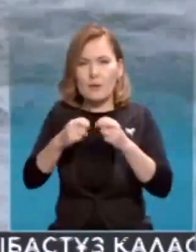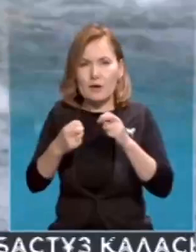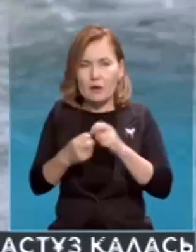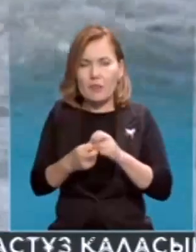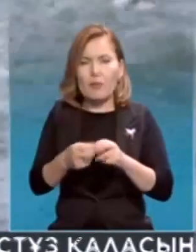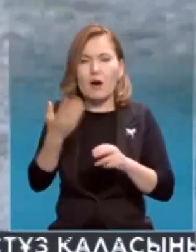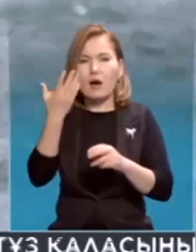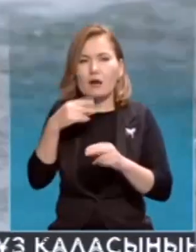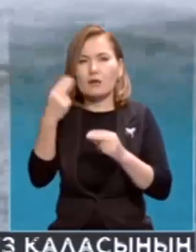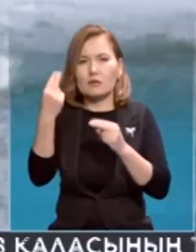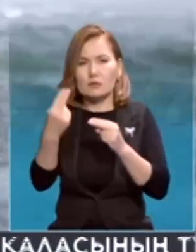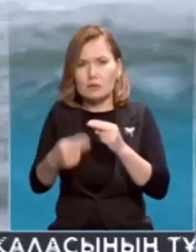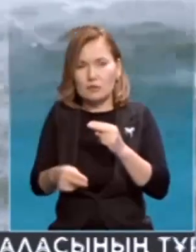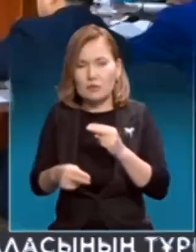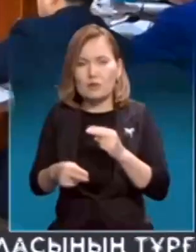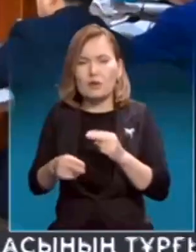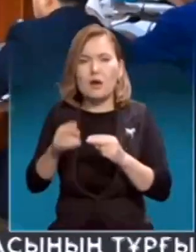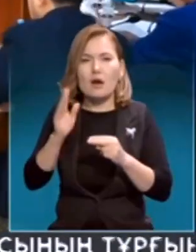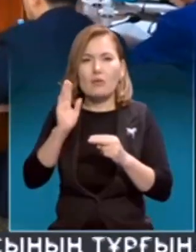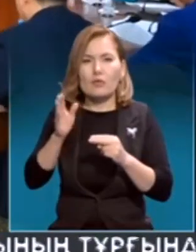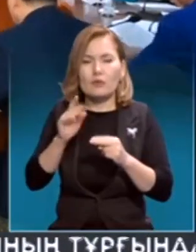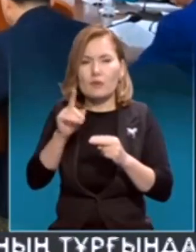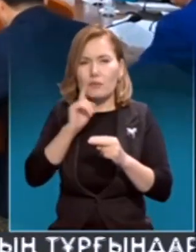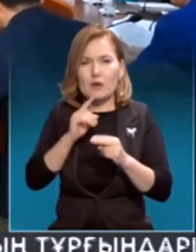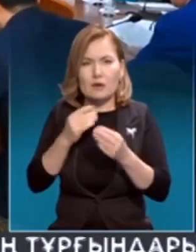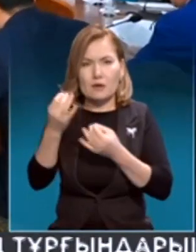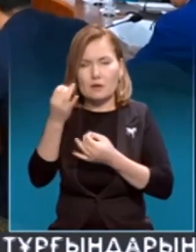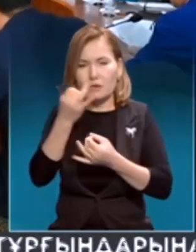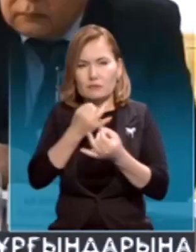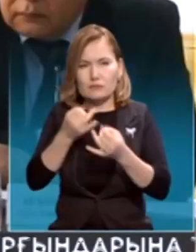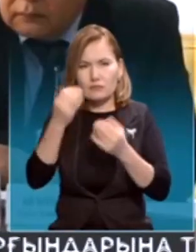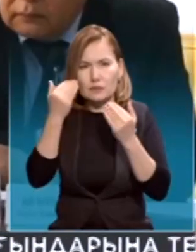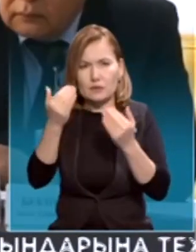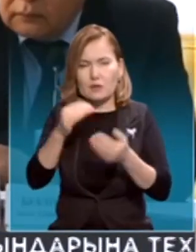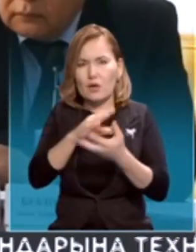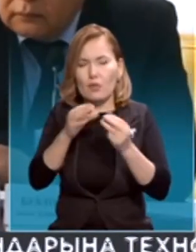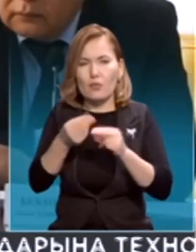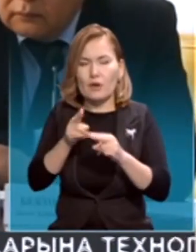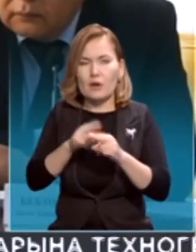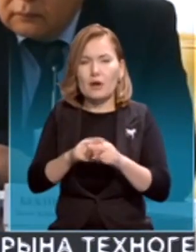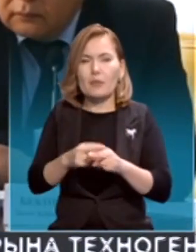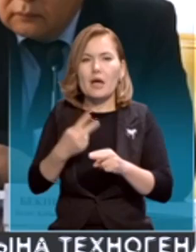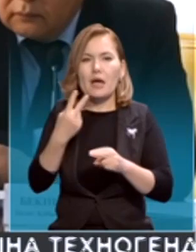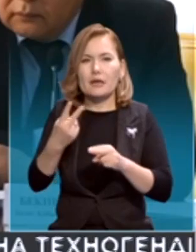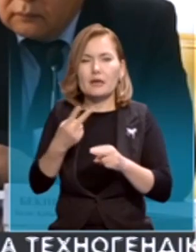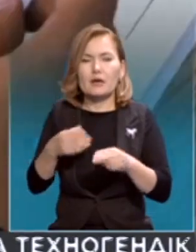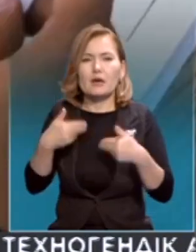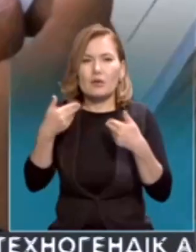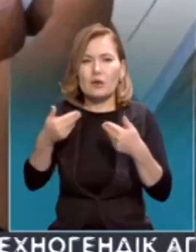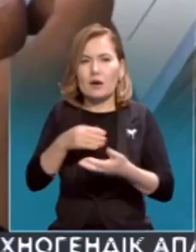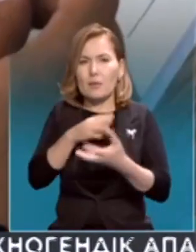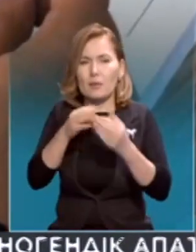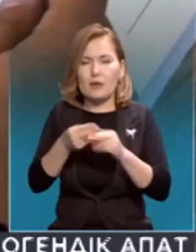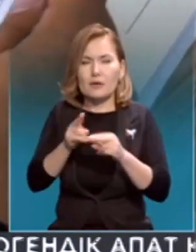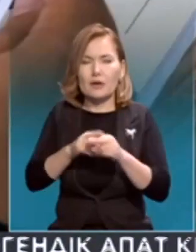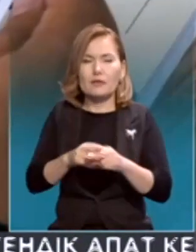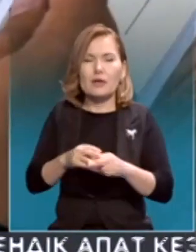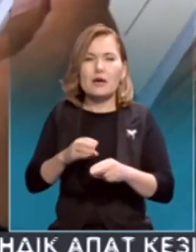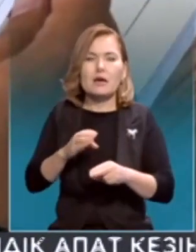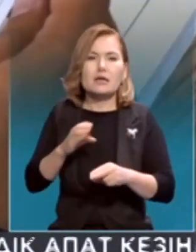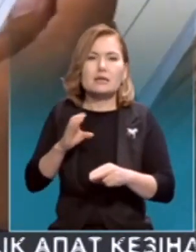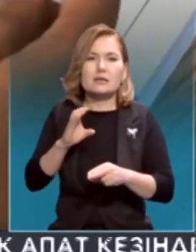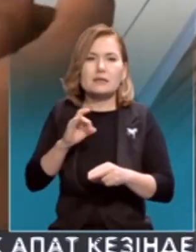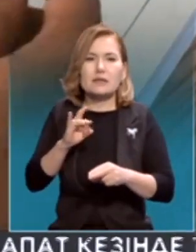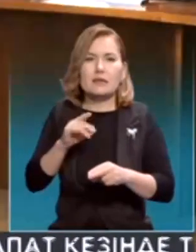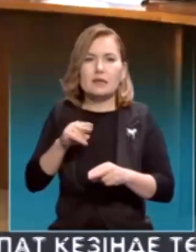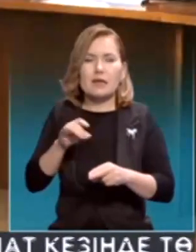нүктесі қойылатын күнде алыс емес. Жалпы құны 120 миллион ақш долларын құрайтын жобада екі нұсқа қаралған. Соның ішінде Сырдария бассейніндегі